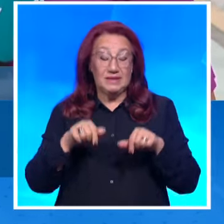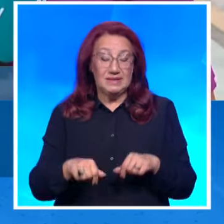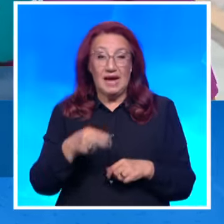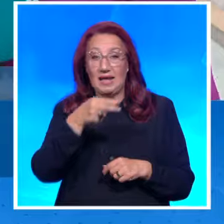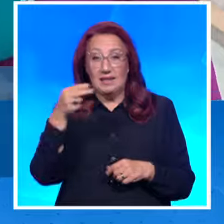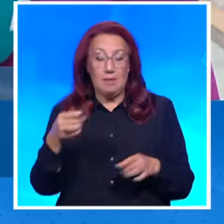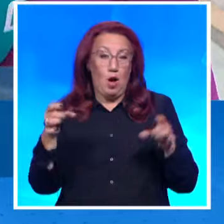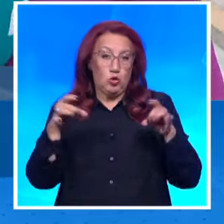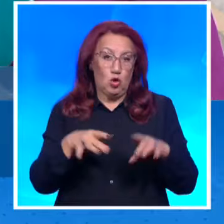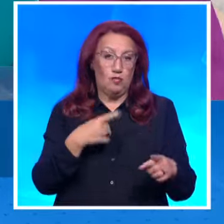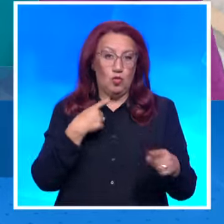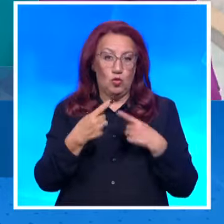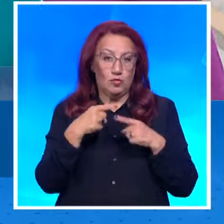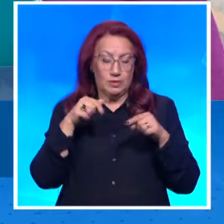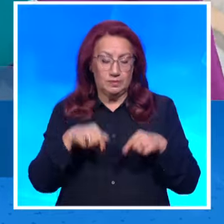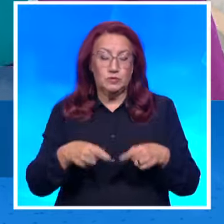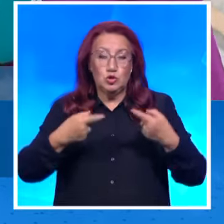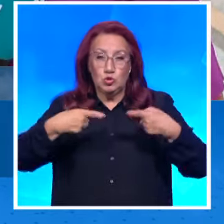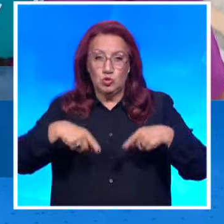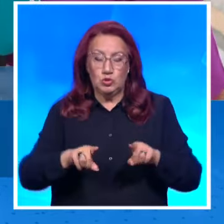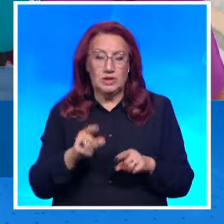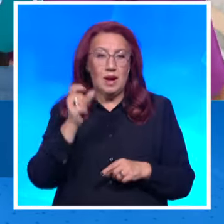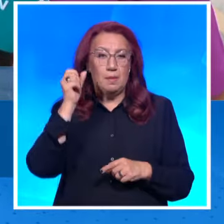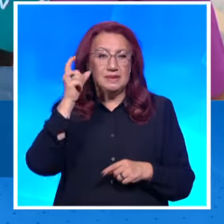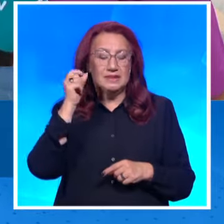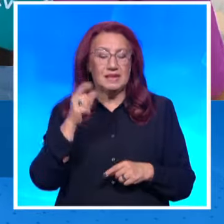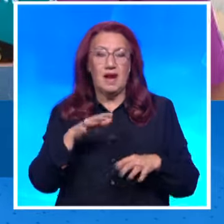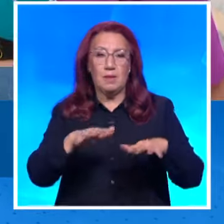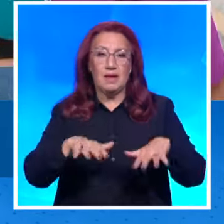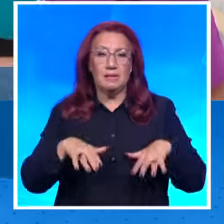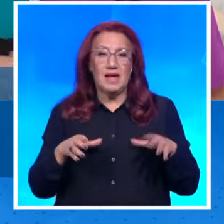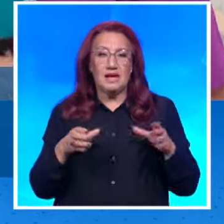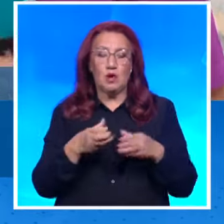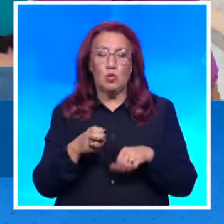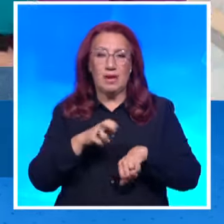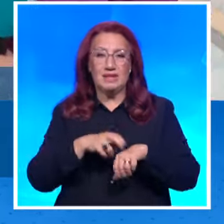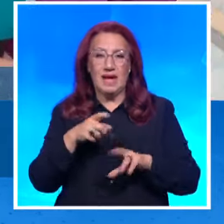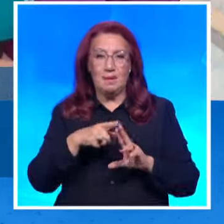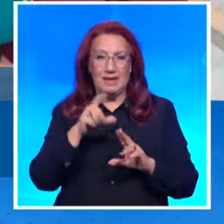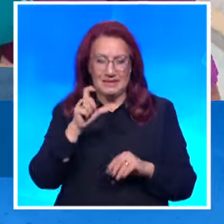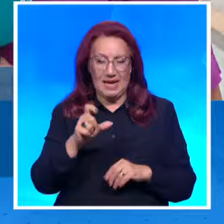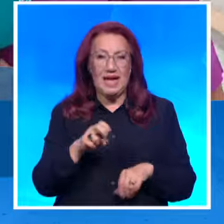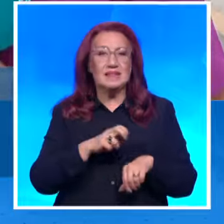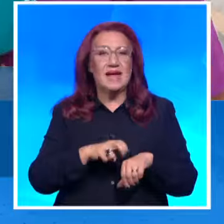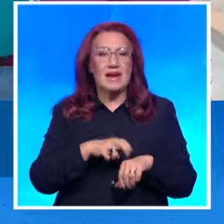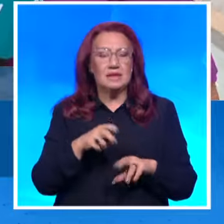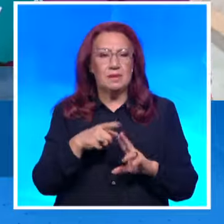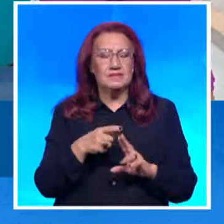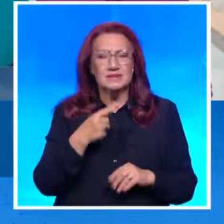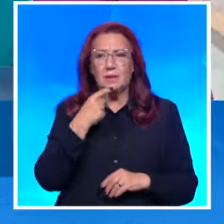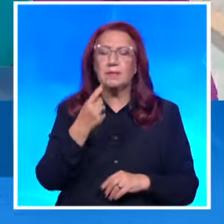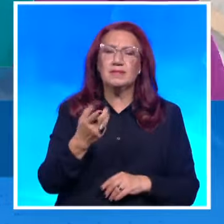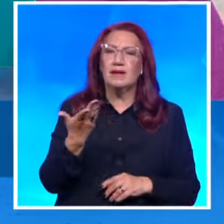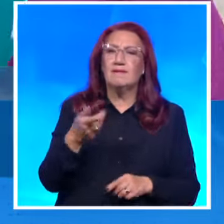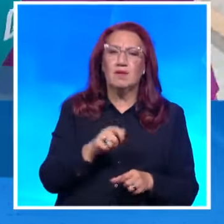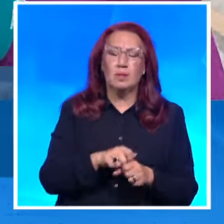на дневен ред, когато рано тази сутрин председателят на парламентарната група на ДПС, Делян Пеевски, поиска да разбере какво прави прокуратурата